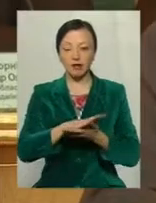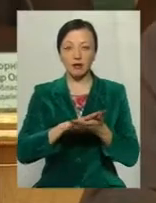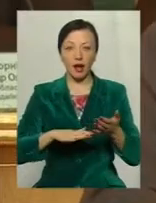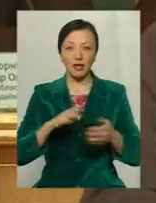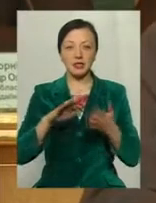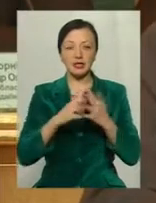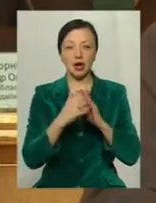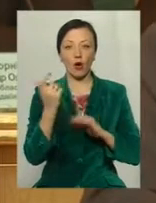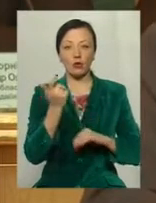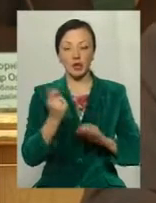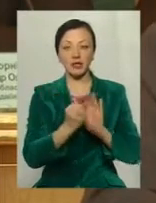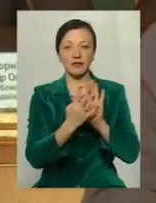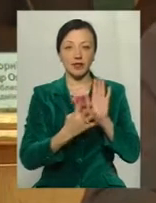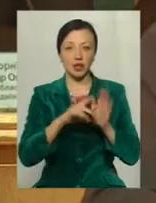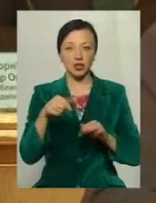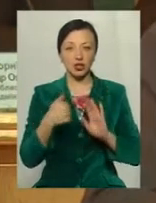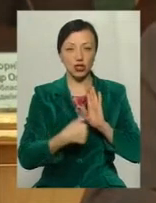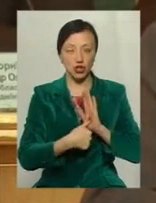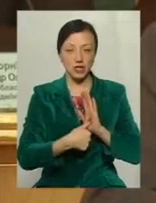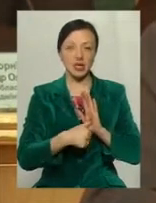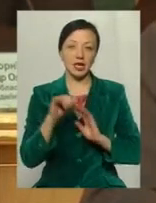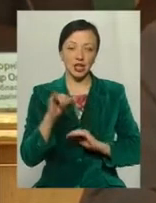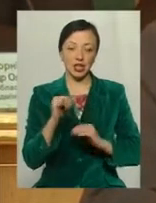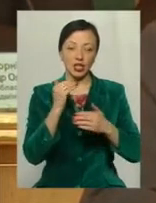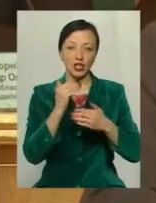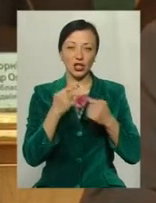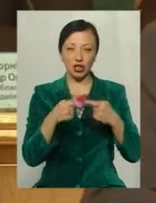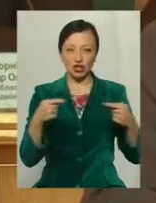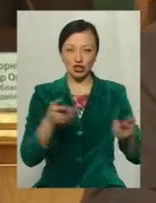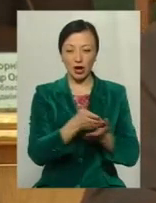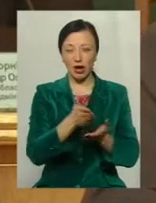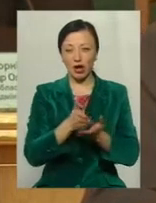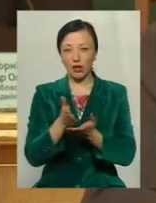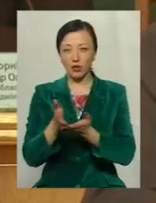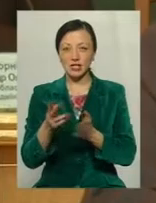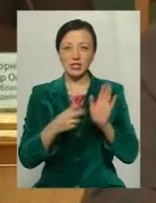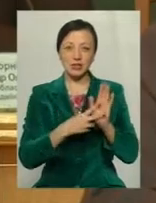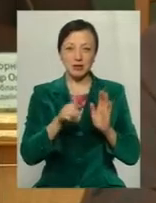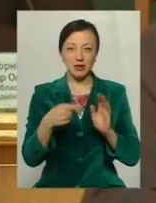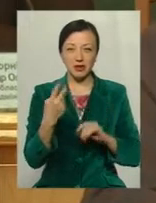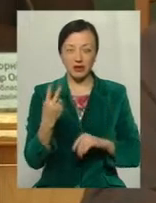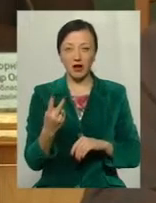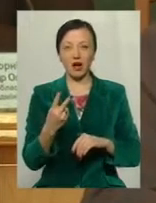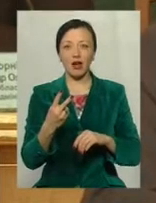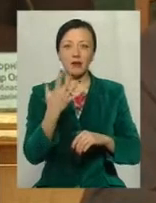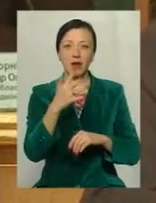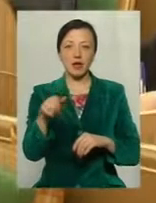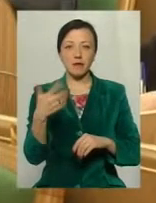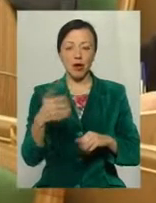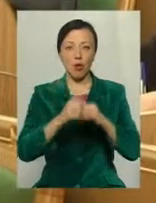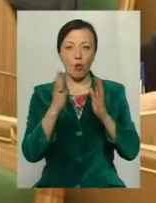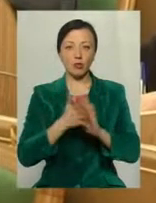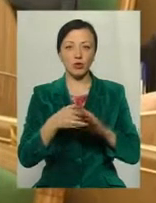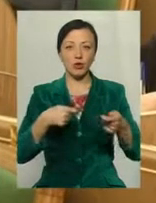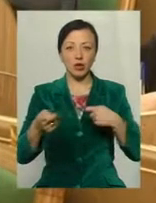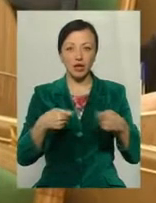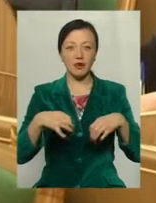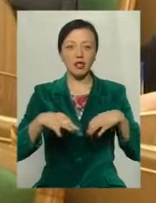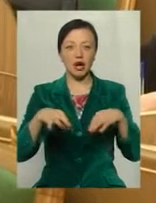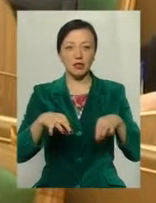бачите, 38,7% – це якраз бюджет працює сам на себе. Друге місце займає промисловість, галузь